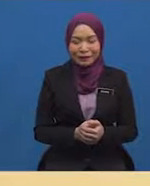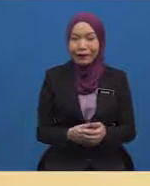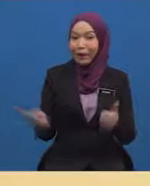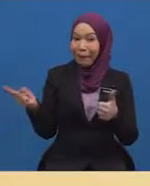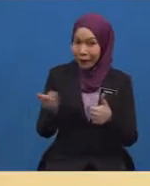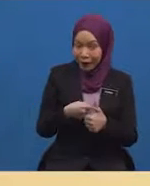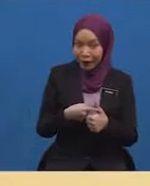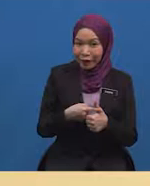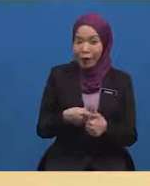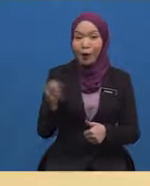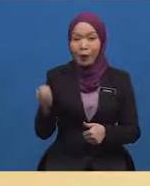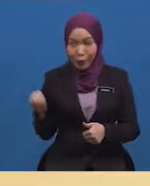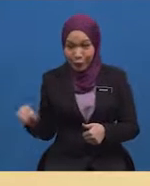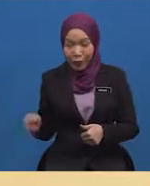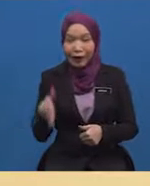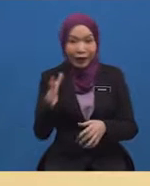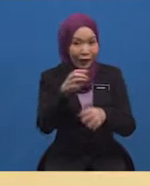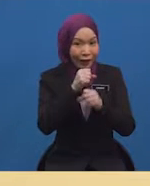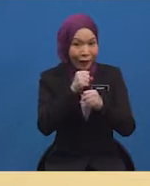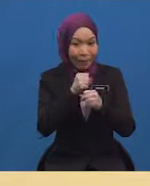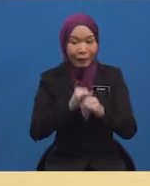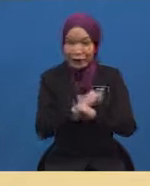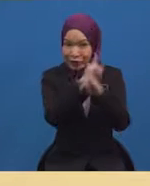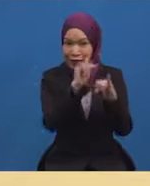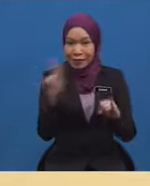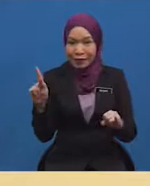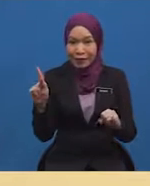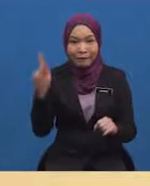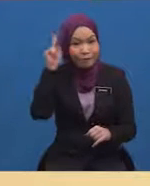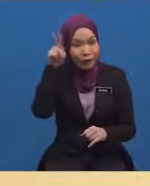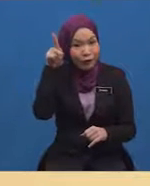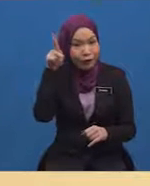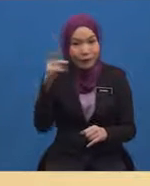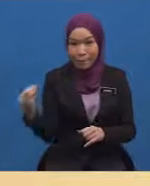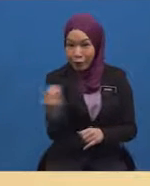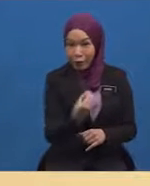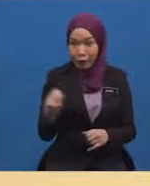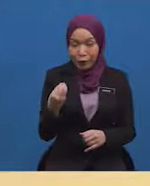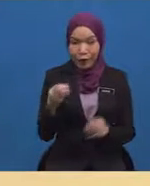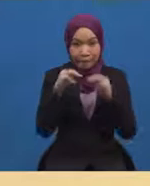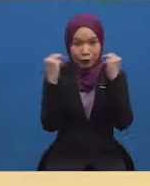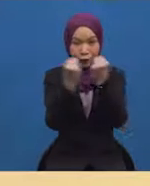Pertama ialah murid-murid akan dapat menjelaskan konsep taburan penduduk.